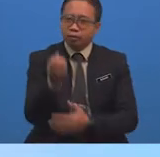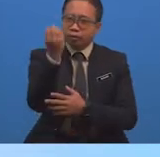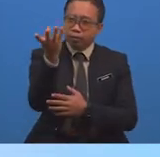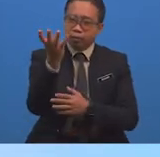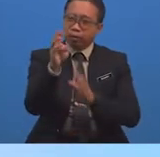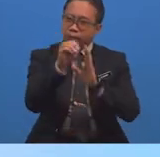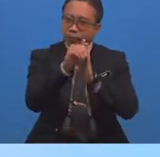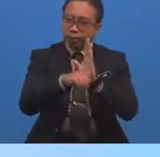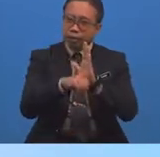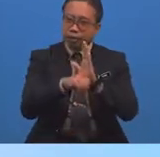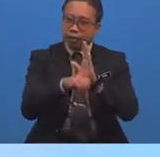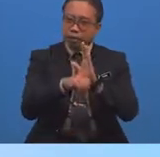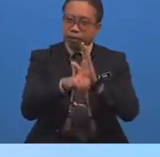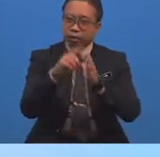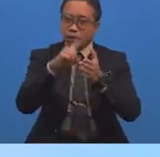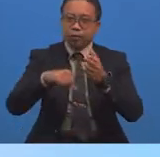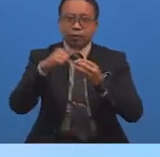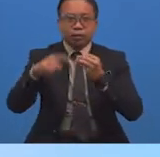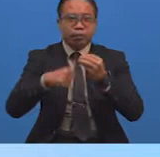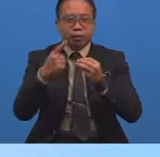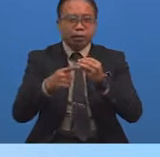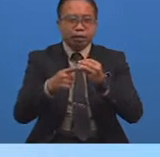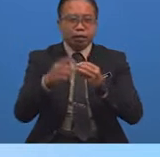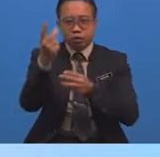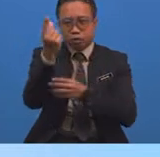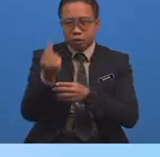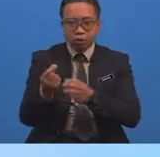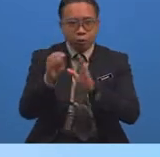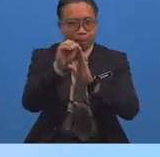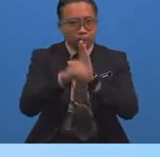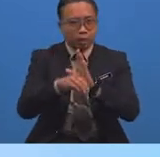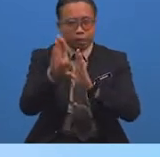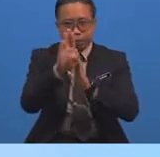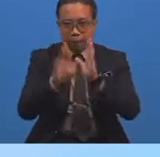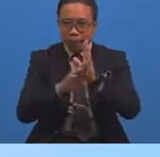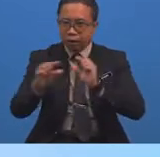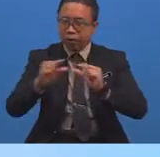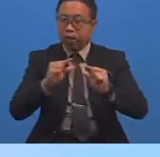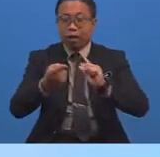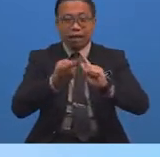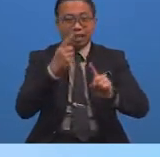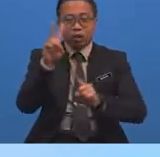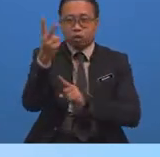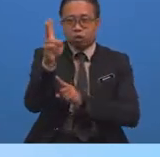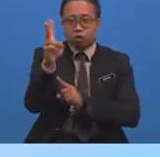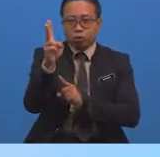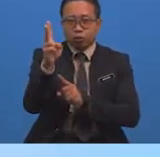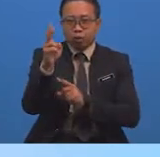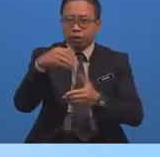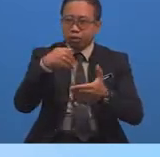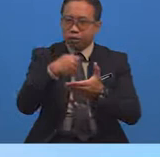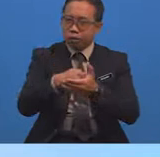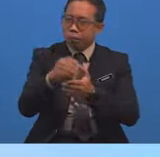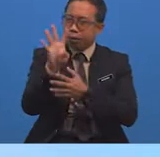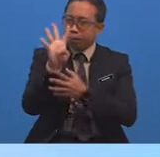berapa menek apabila jarum menit bergerak dari 12